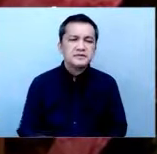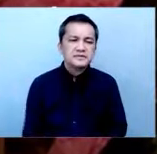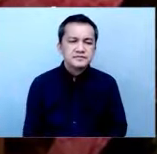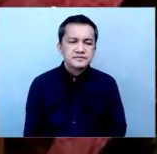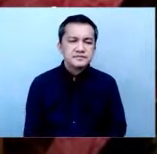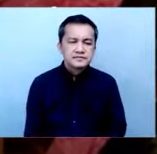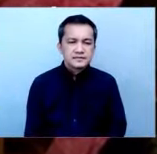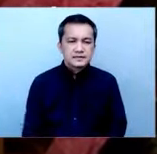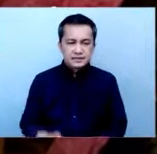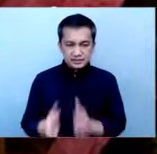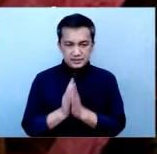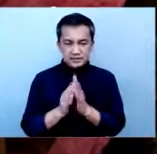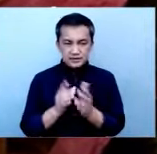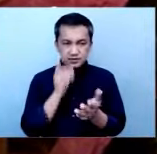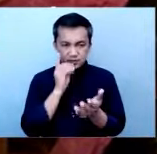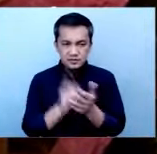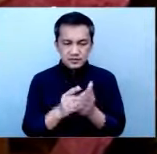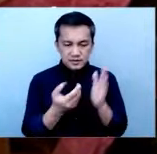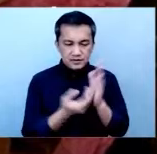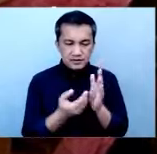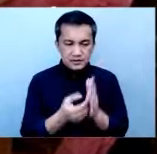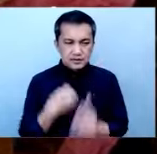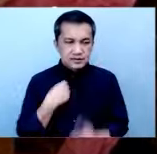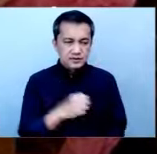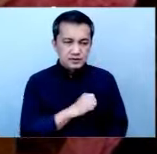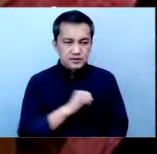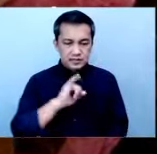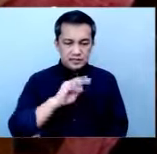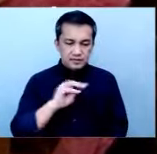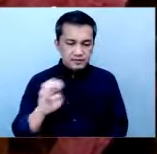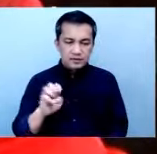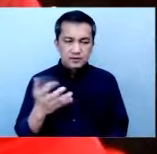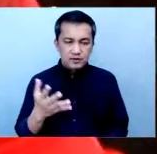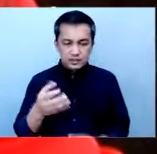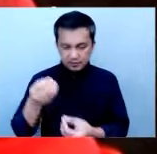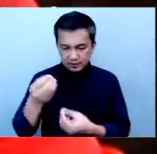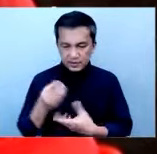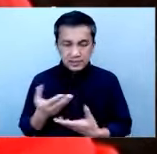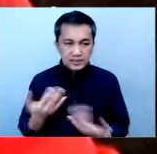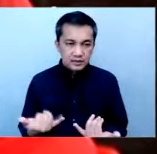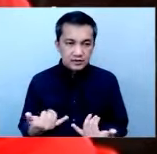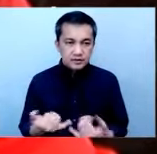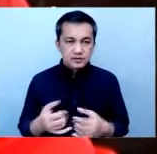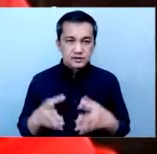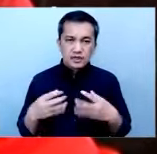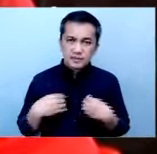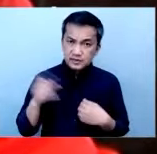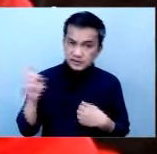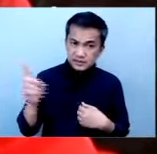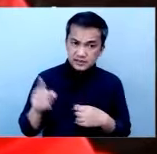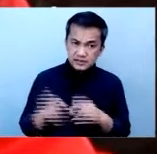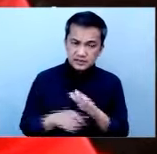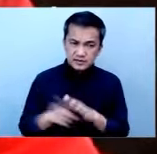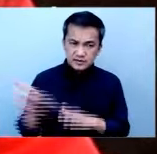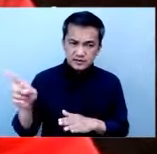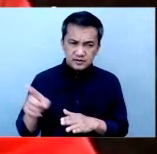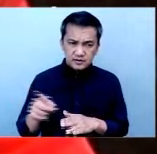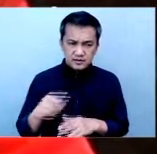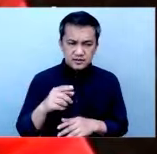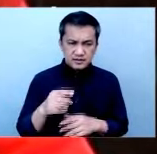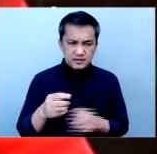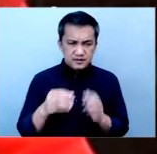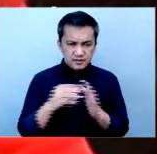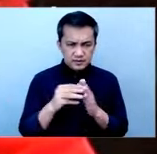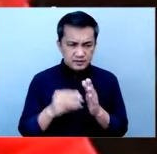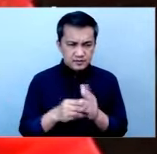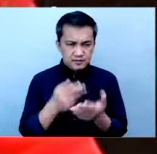Hiningan namin ang dokumentong ebidensya si Senator Marcos pero wala siyang maibigay sa ngayon. Pero aminado siyang nalusutan siya ng bilyon-bilyong